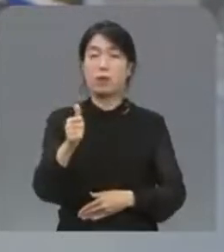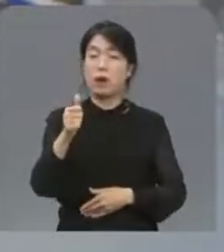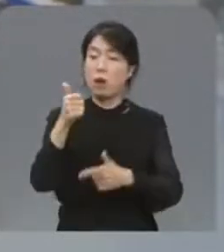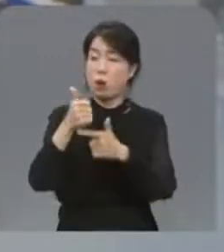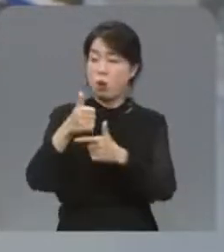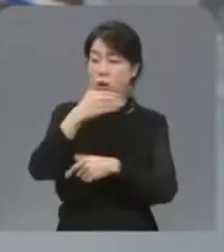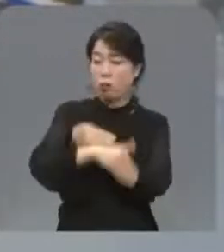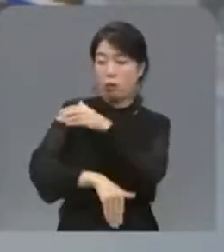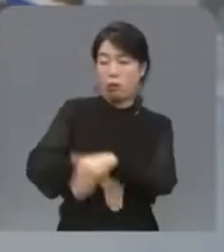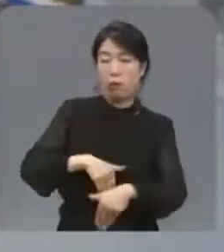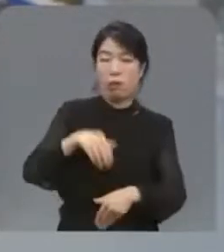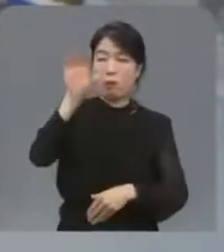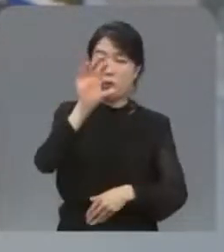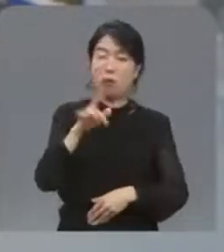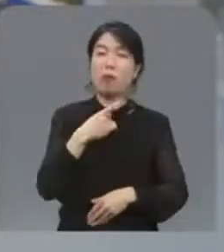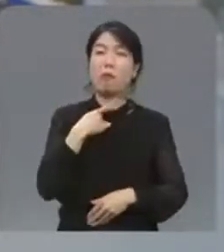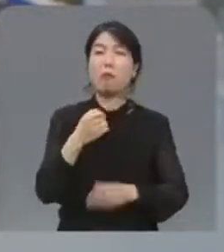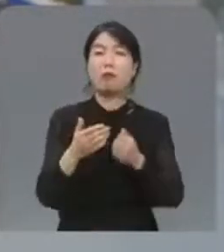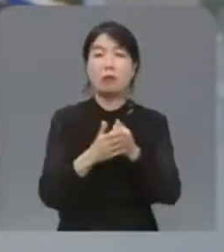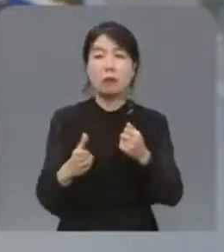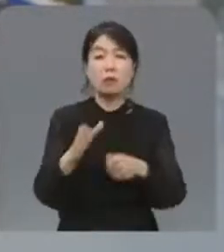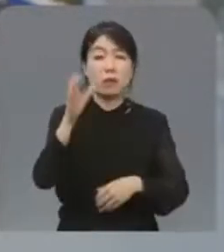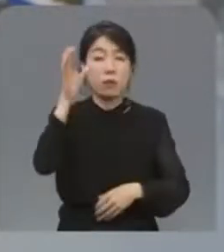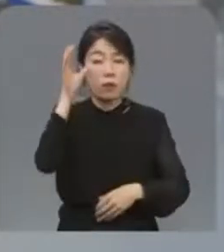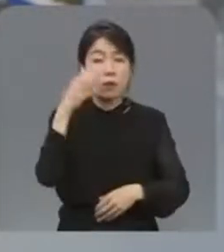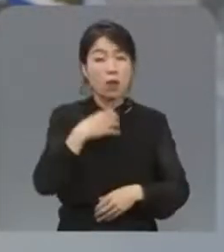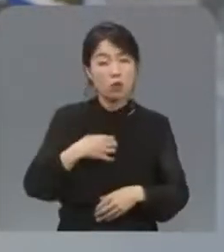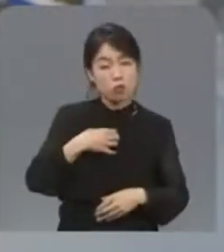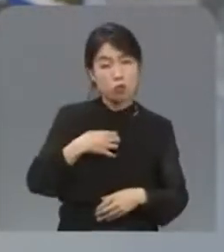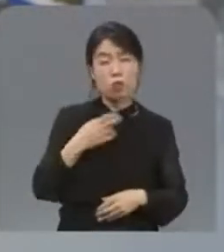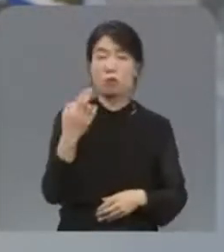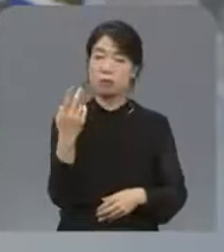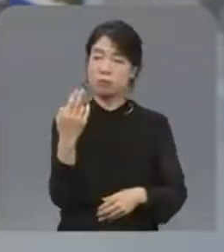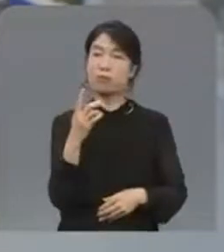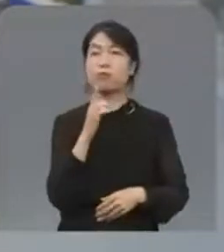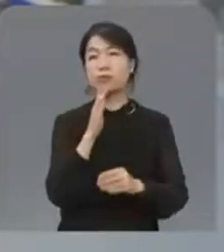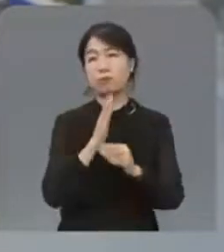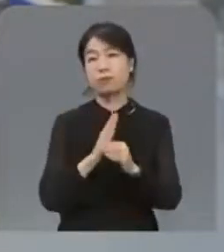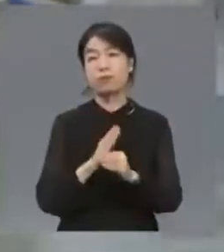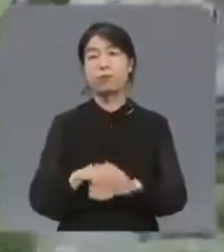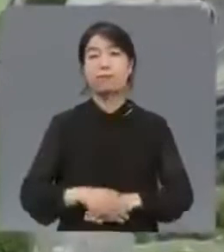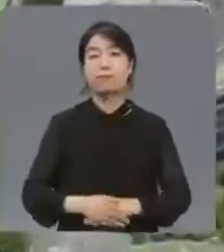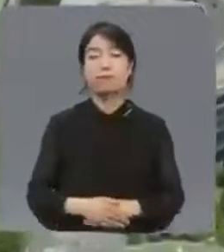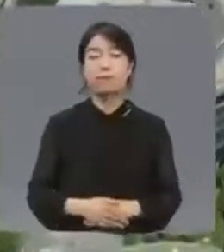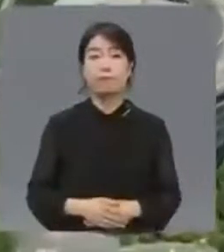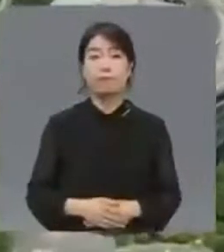거는 기대와 우려가 교차하고 있습니다. 보도에 최혜진 기자입니다.